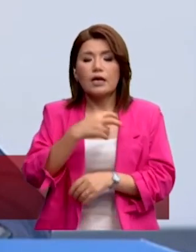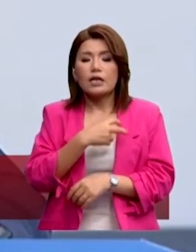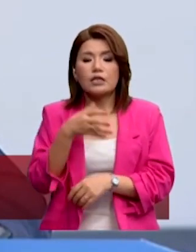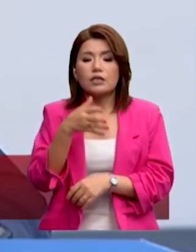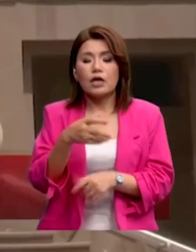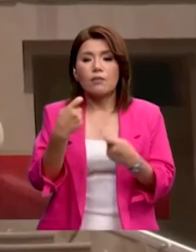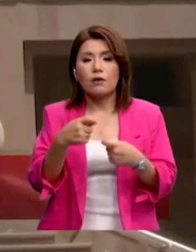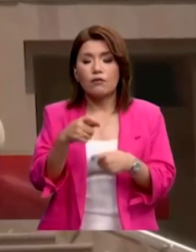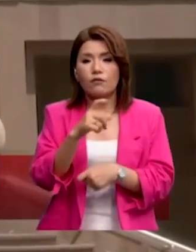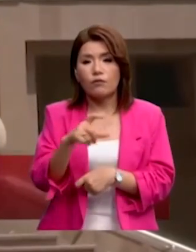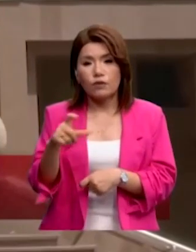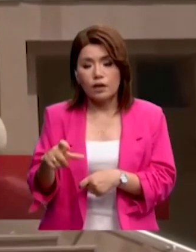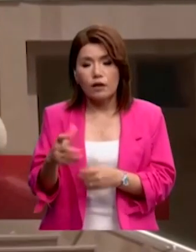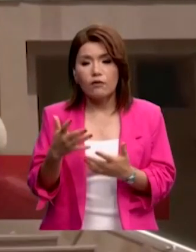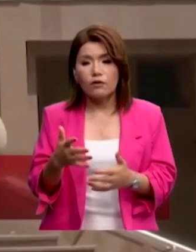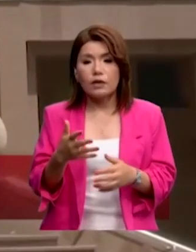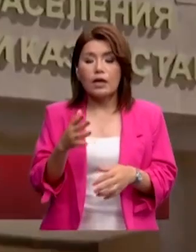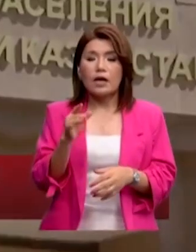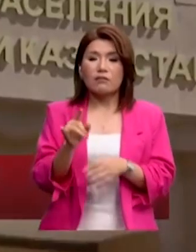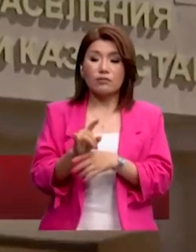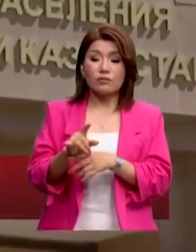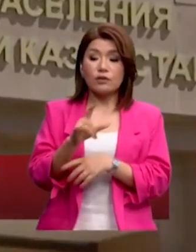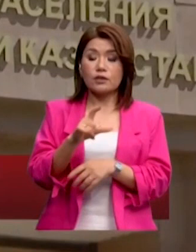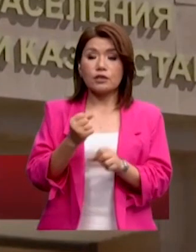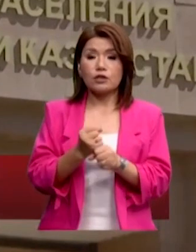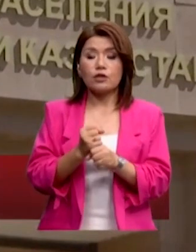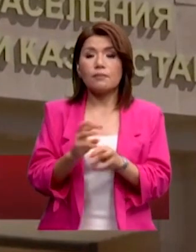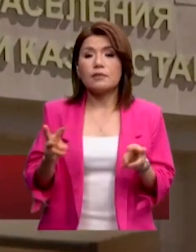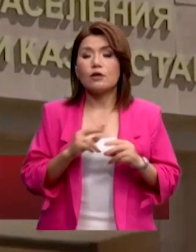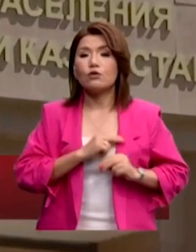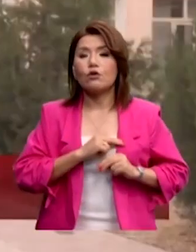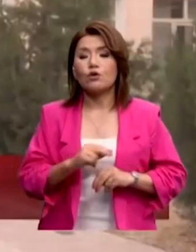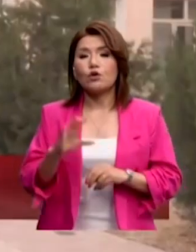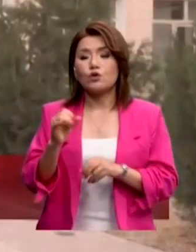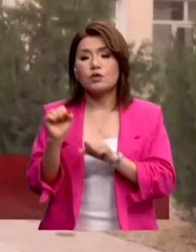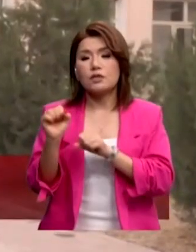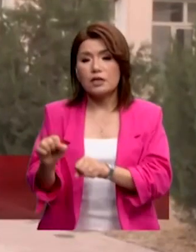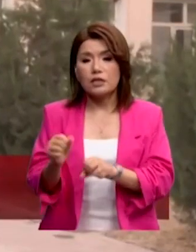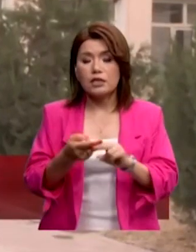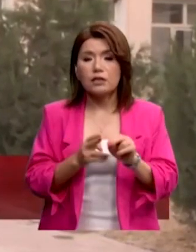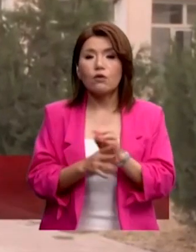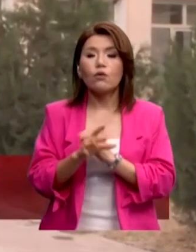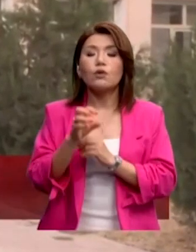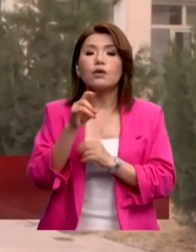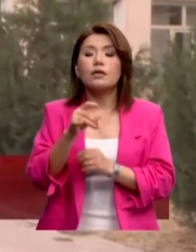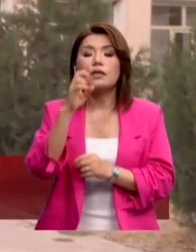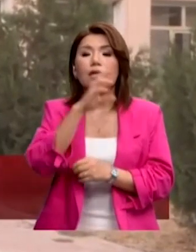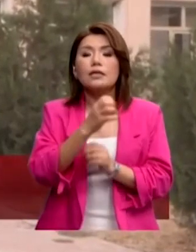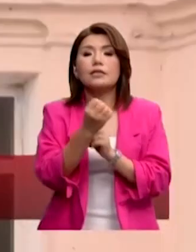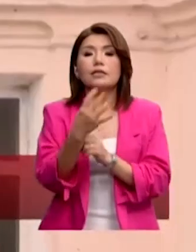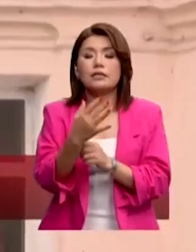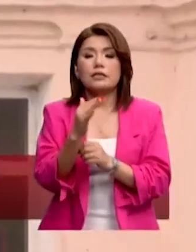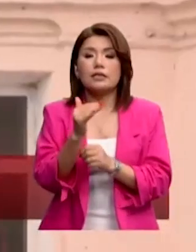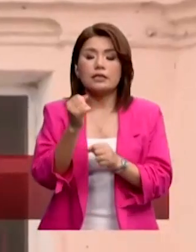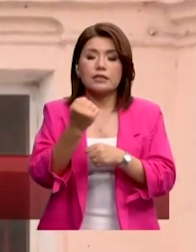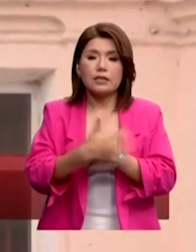торговли людьми. Меры борьбы с нелегальной деятельностью принимает и Министерство труда и соцзащиты. По линии ведомства в стране действует 14